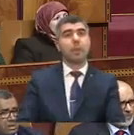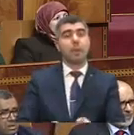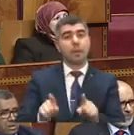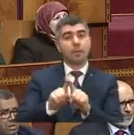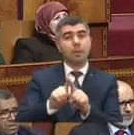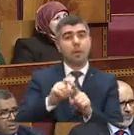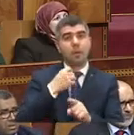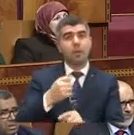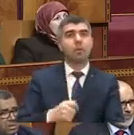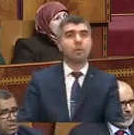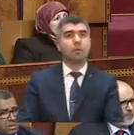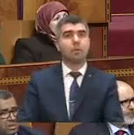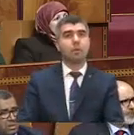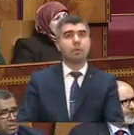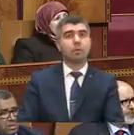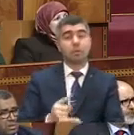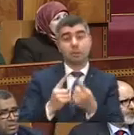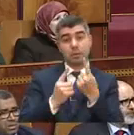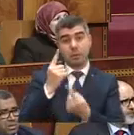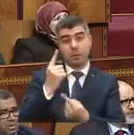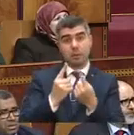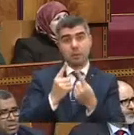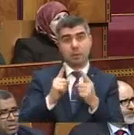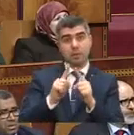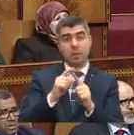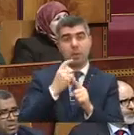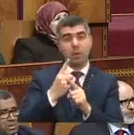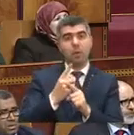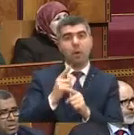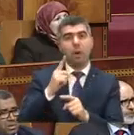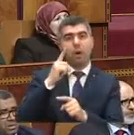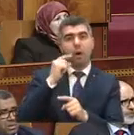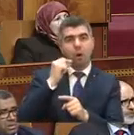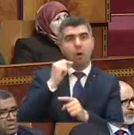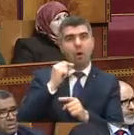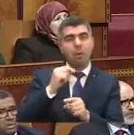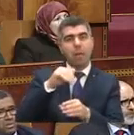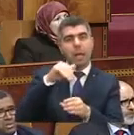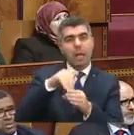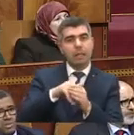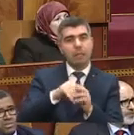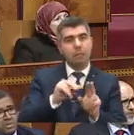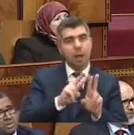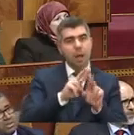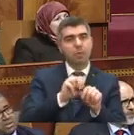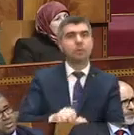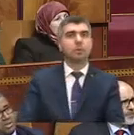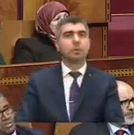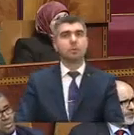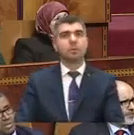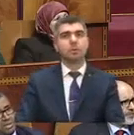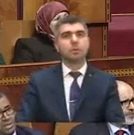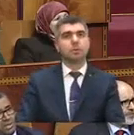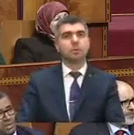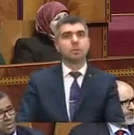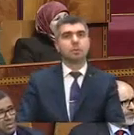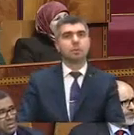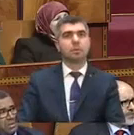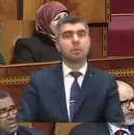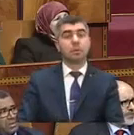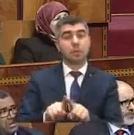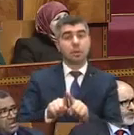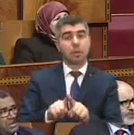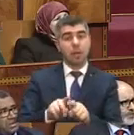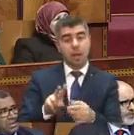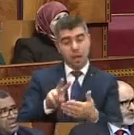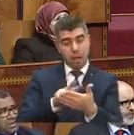النائب البرلماني المحترم السي محمد بهدود الذي ينتمي للفريق التجمع الدستوري، لكن لم تتم قراءة